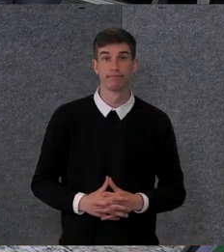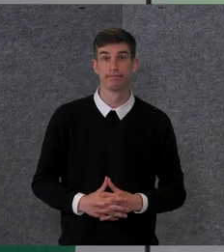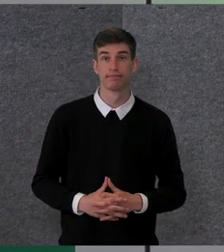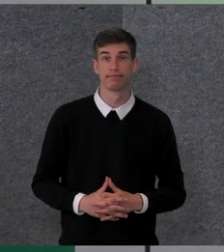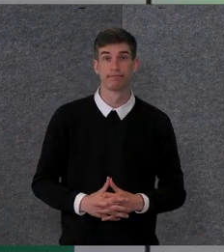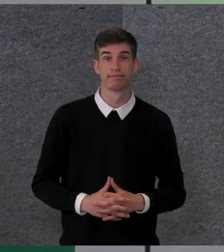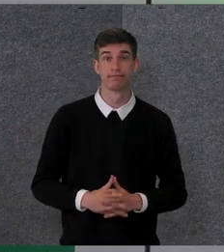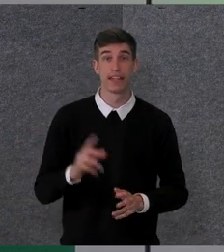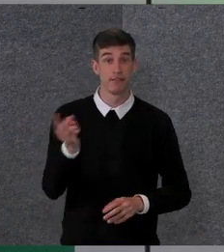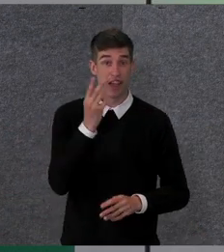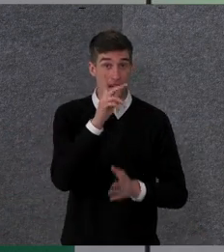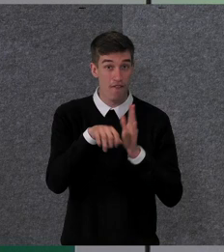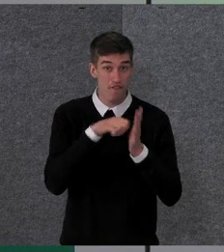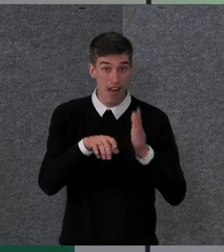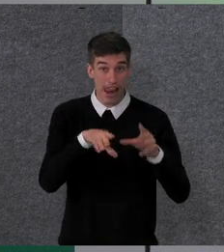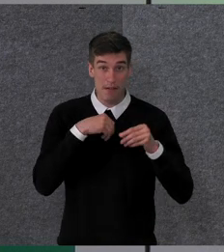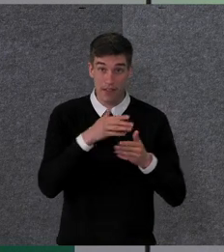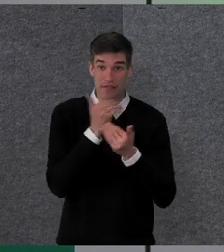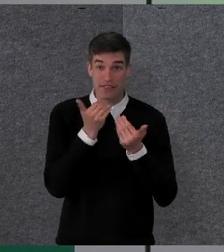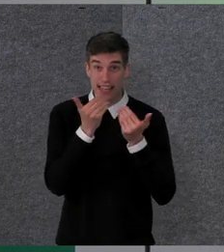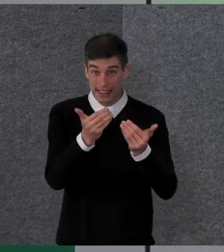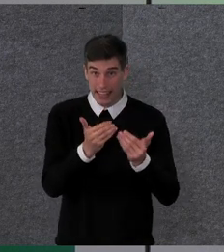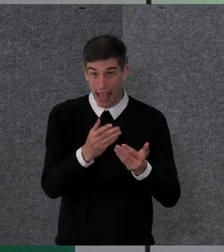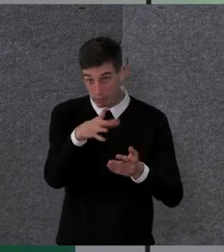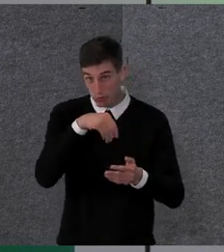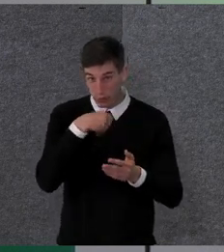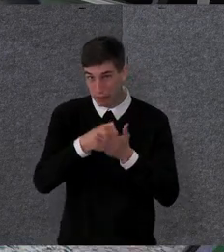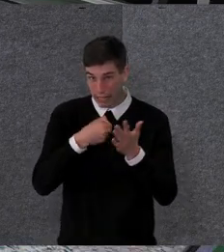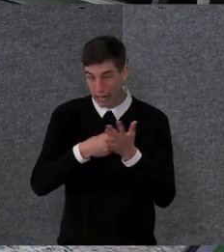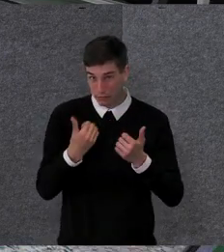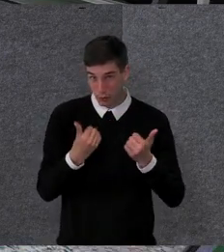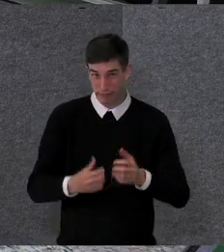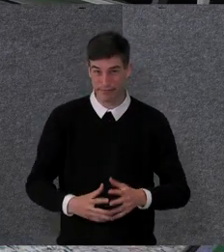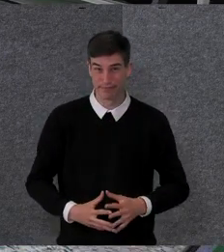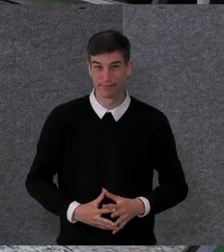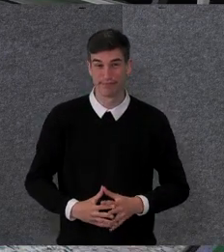Ja, vielen Dank. Ich nehme die Wahl an und freue mich auf einen tollen Wahlkampf mit euch.